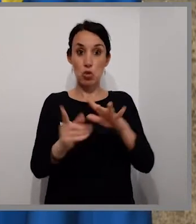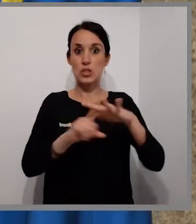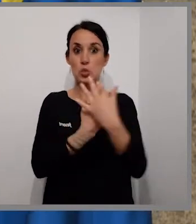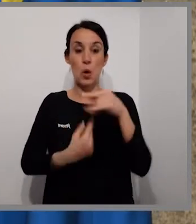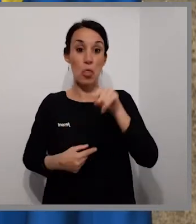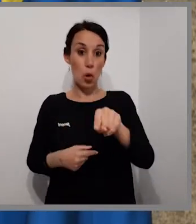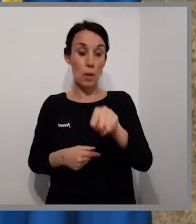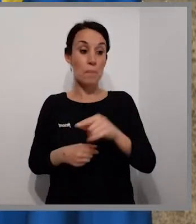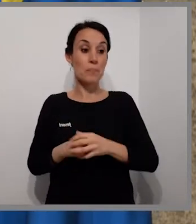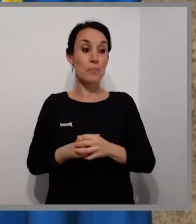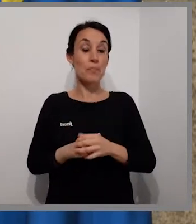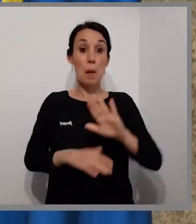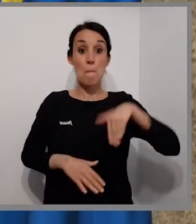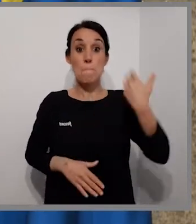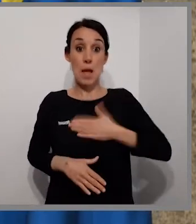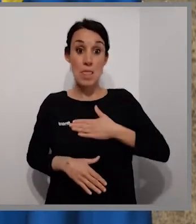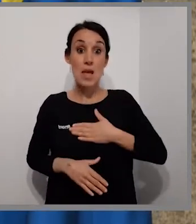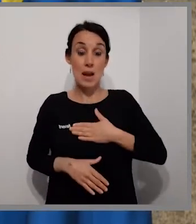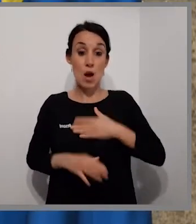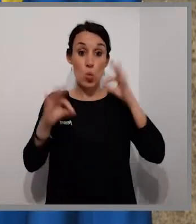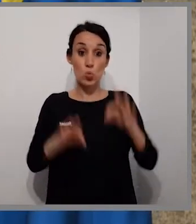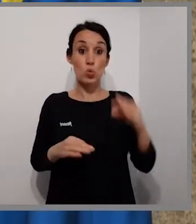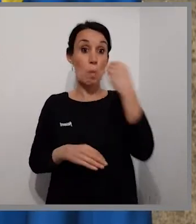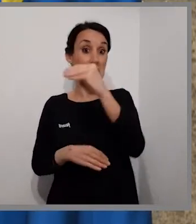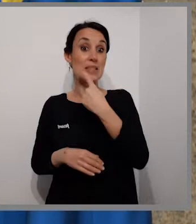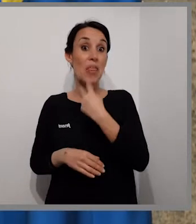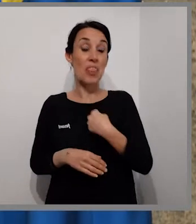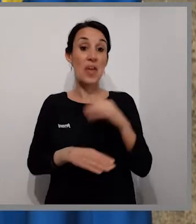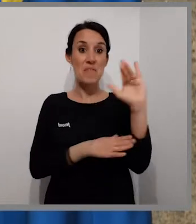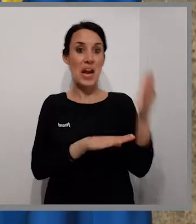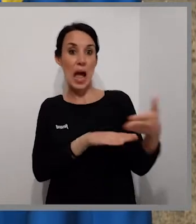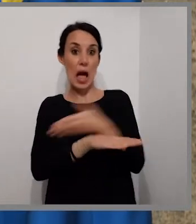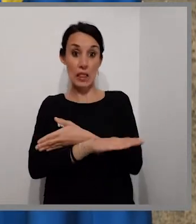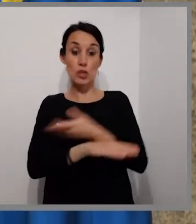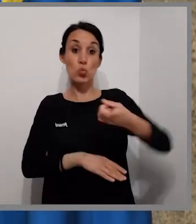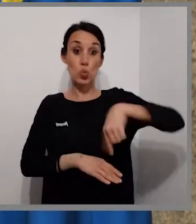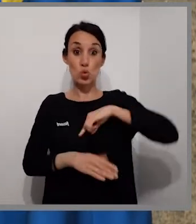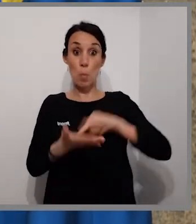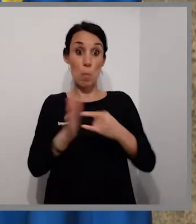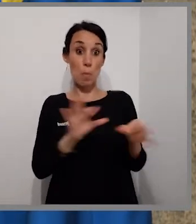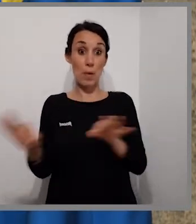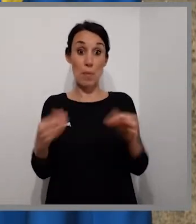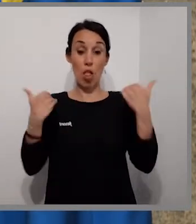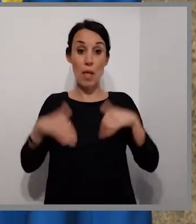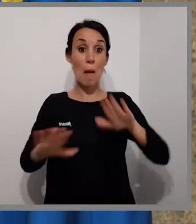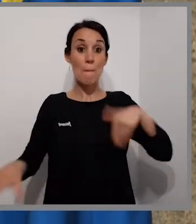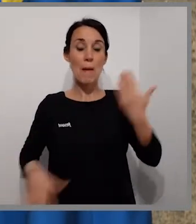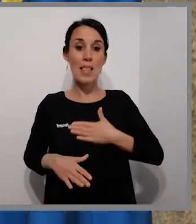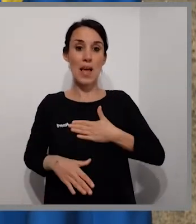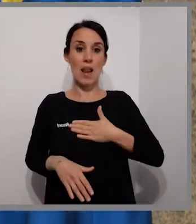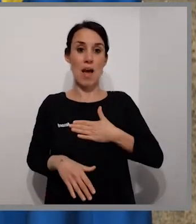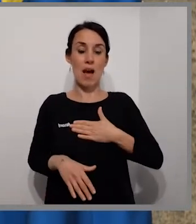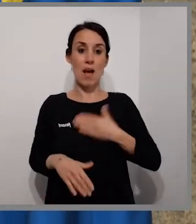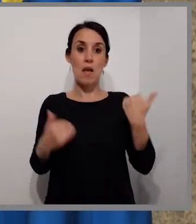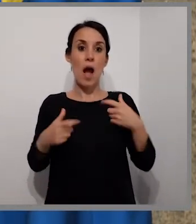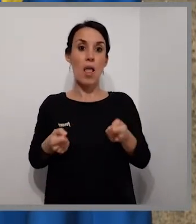d'aquesta situació. Demà mateix, el president ha dit que abans del divendres, però nosaltres, com ho tenim preparat, demà mateix li